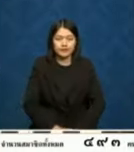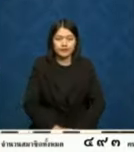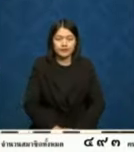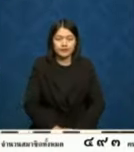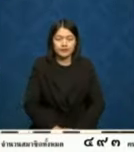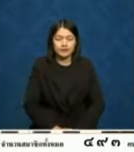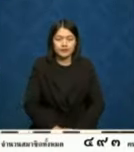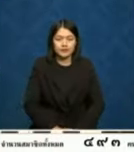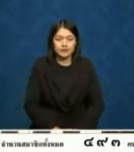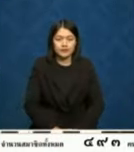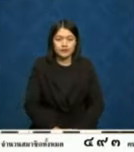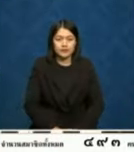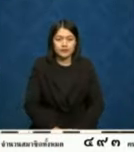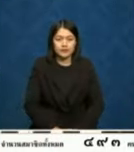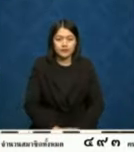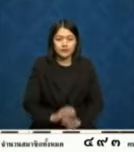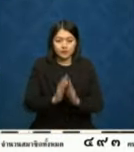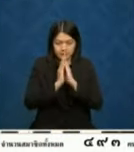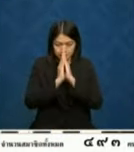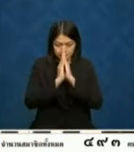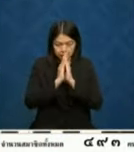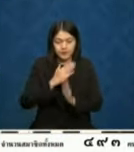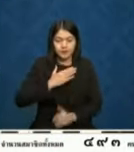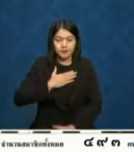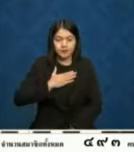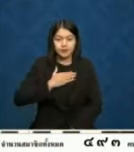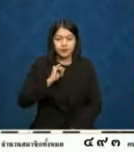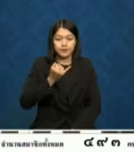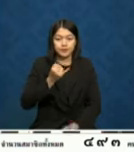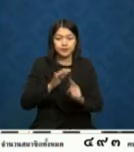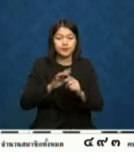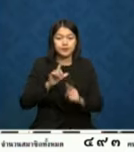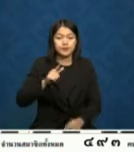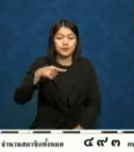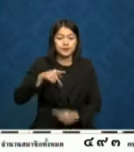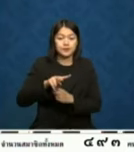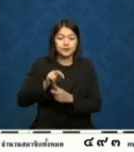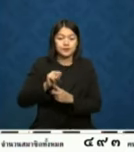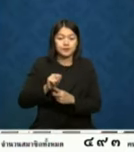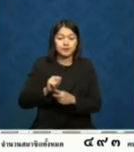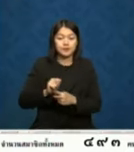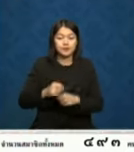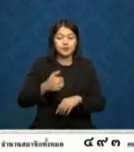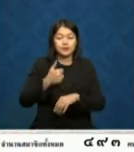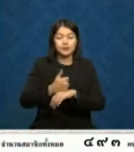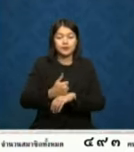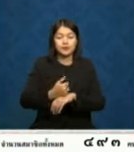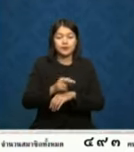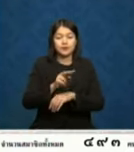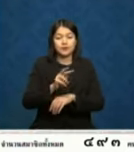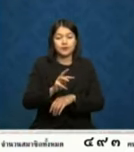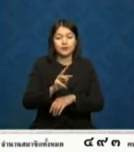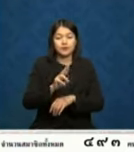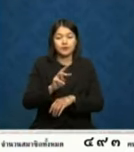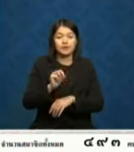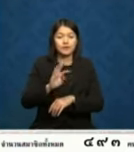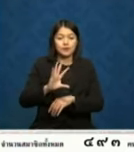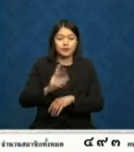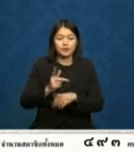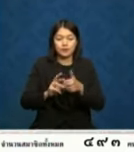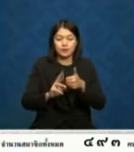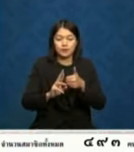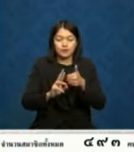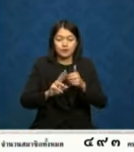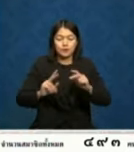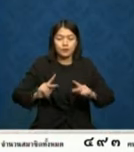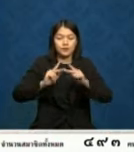ครับท่านประธานที่เคารพครับกระผมจุลพันธ์อมรวิวัฒน์รัฐมนตรีช่วยว่าการกระทรวงการคลังในฐานะรองประธานกรรมาธิการ